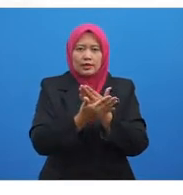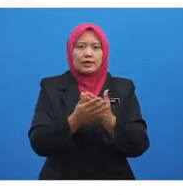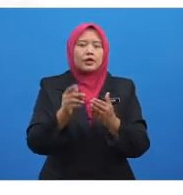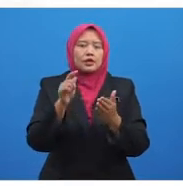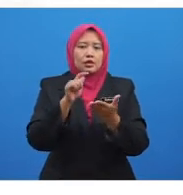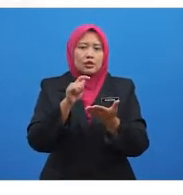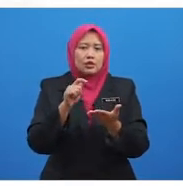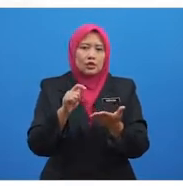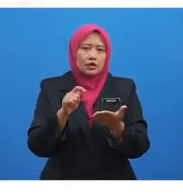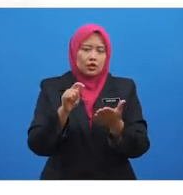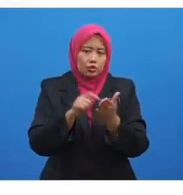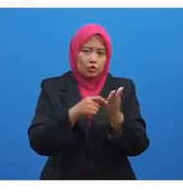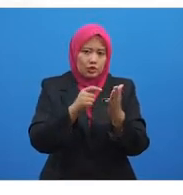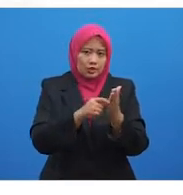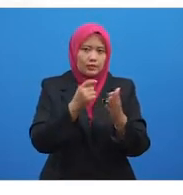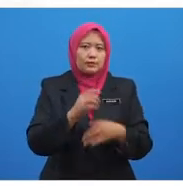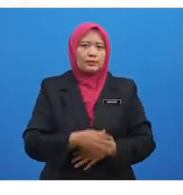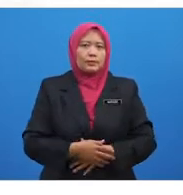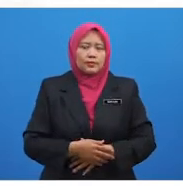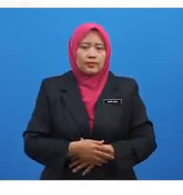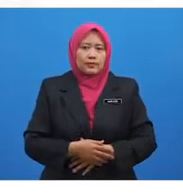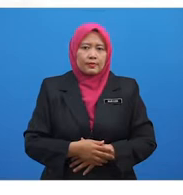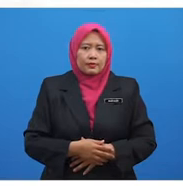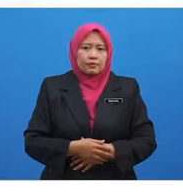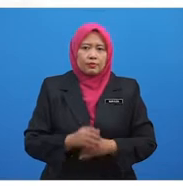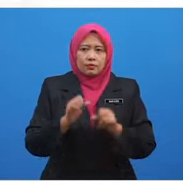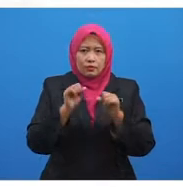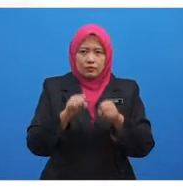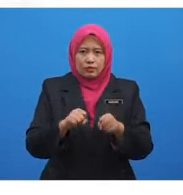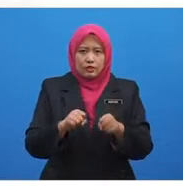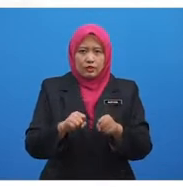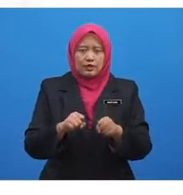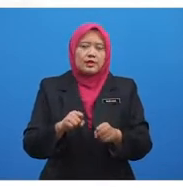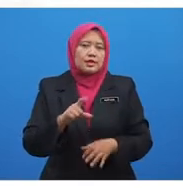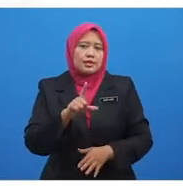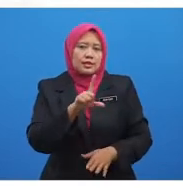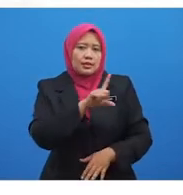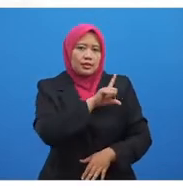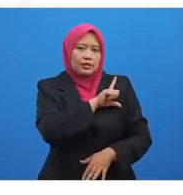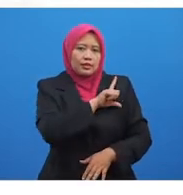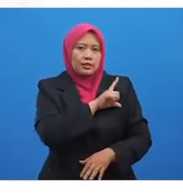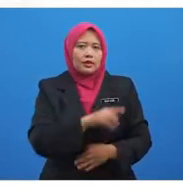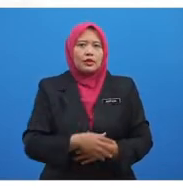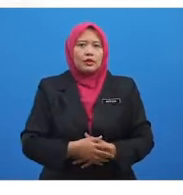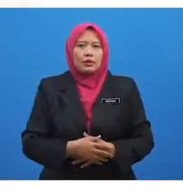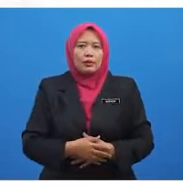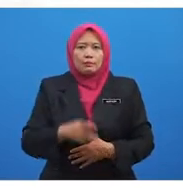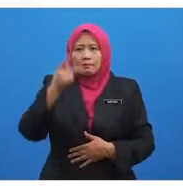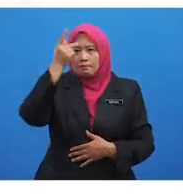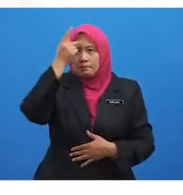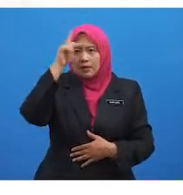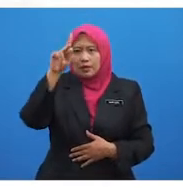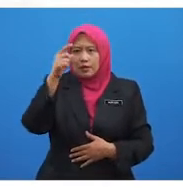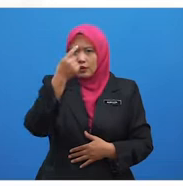itu, pihak berwajib bolehlah melantik pakar yang sedia ada sebagai jurulatih atau